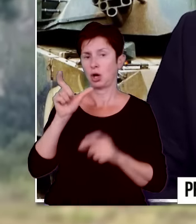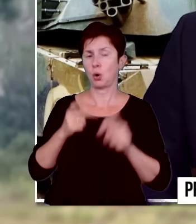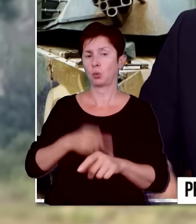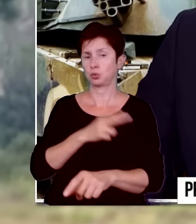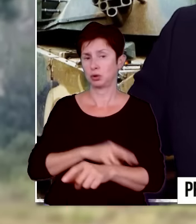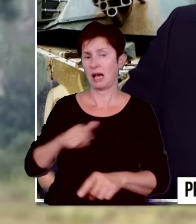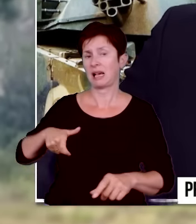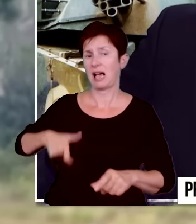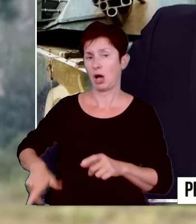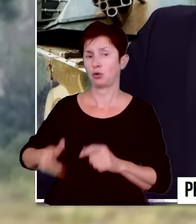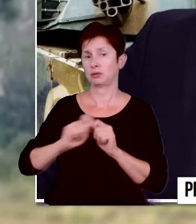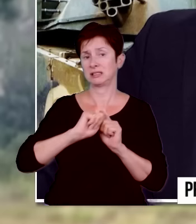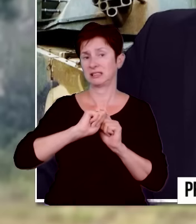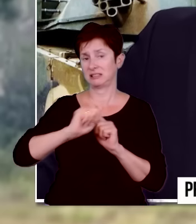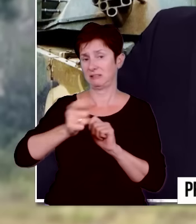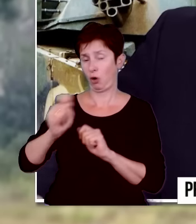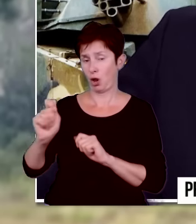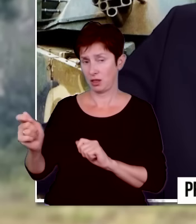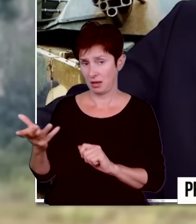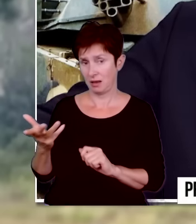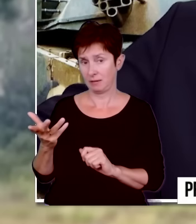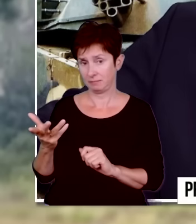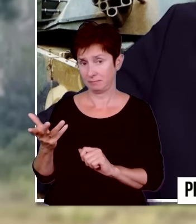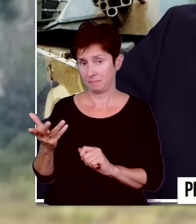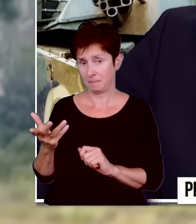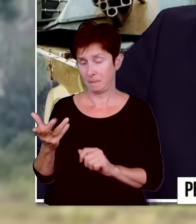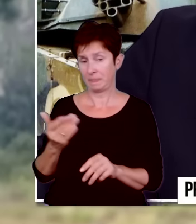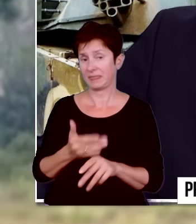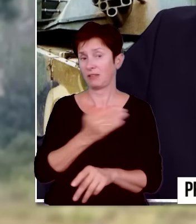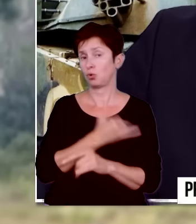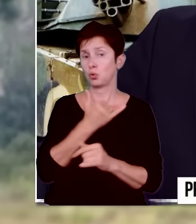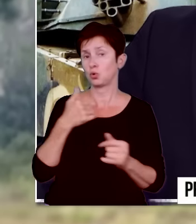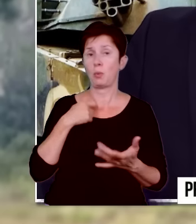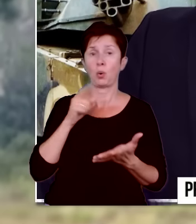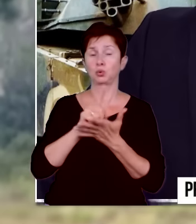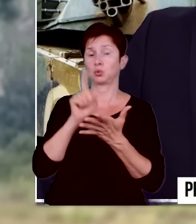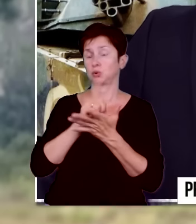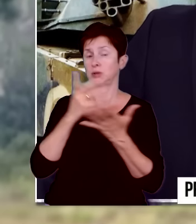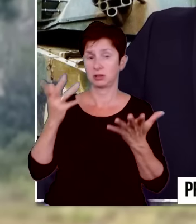odpowiedzialnych za także nasze sukcesy na różnych polach na przykład rekrutacji